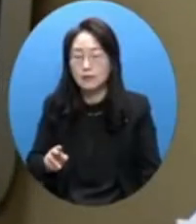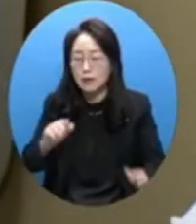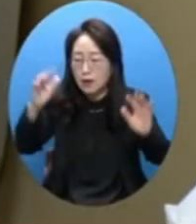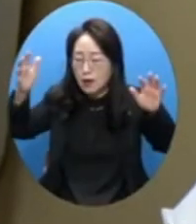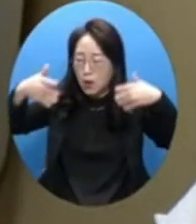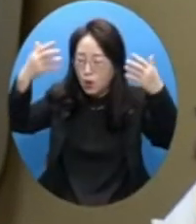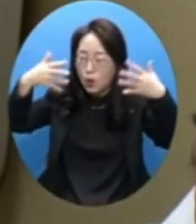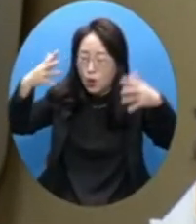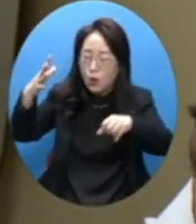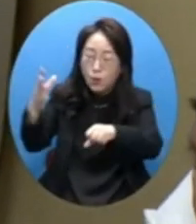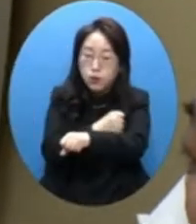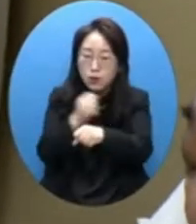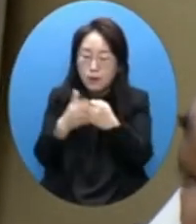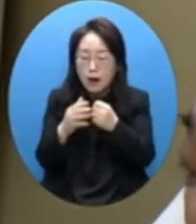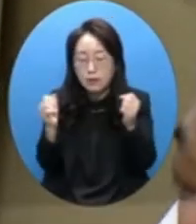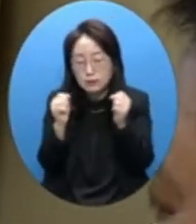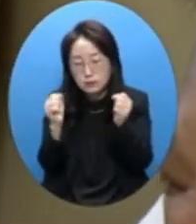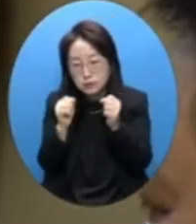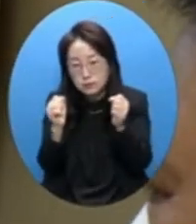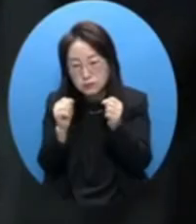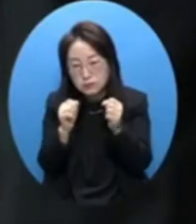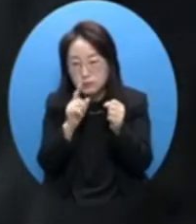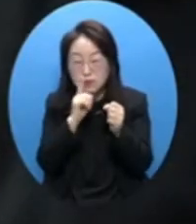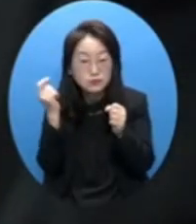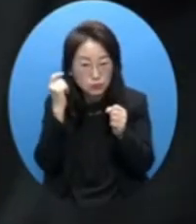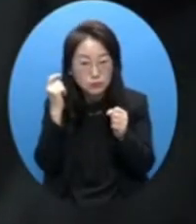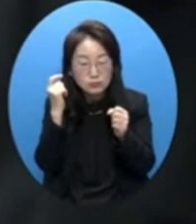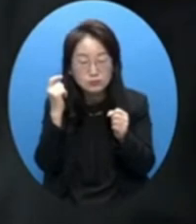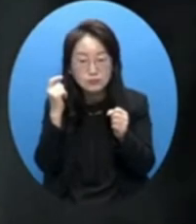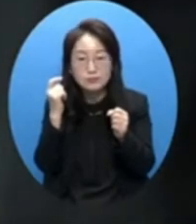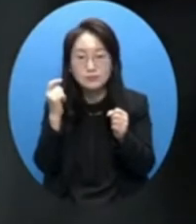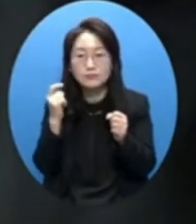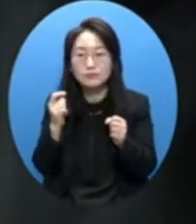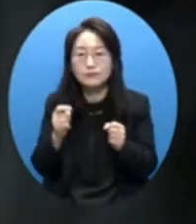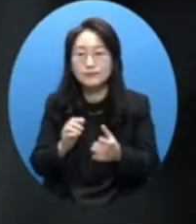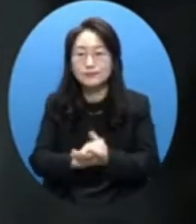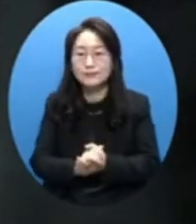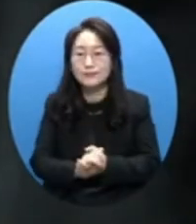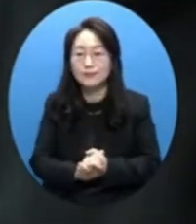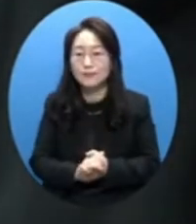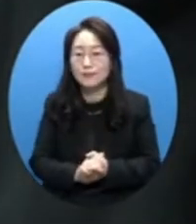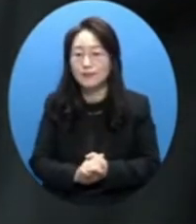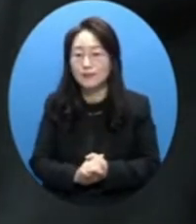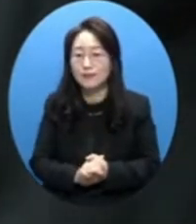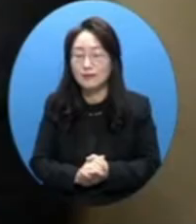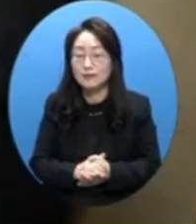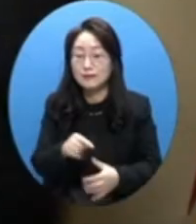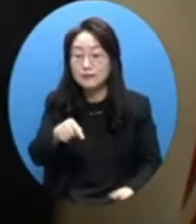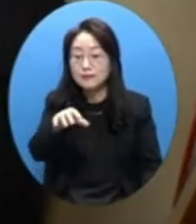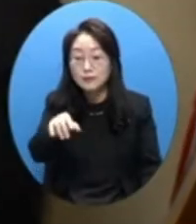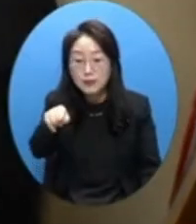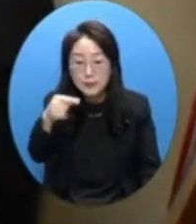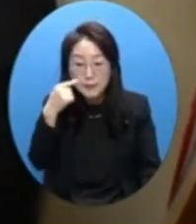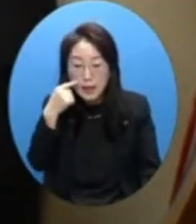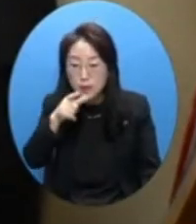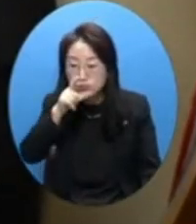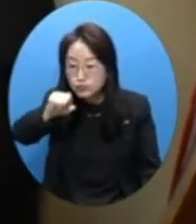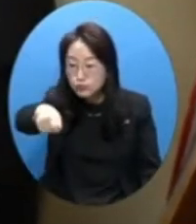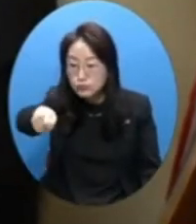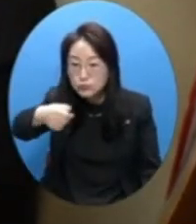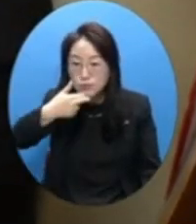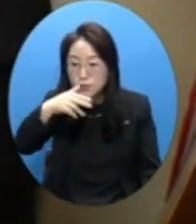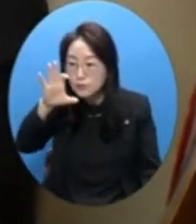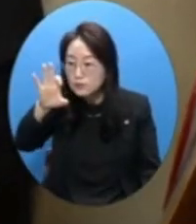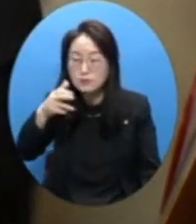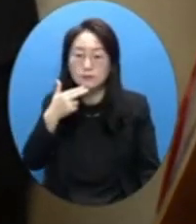우풍이 너무 새서 참 춥다 하는 얘기를 들었습니다 거기는 수도도 없고